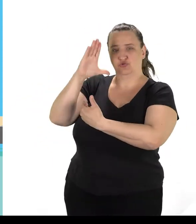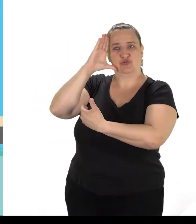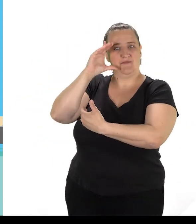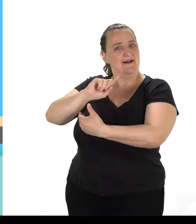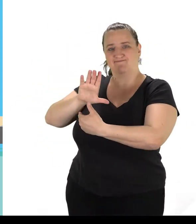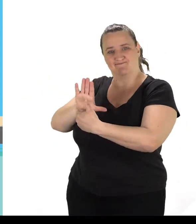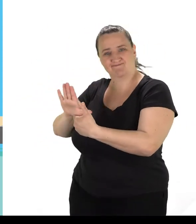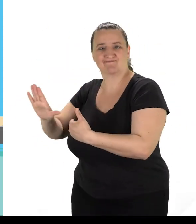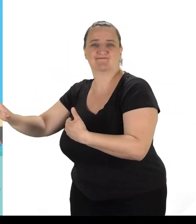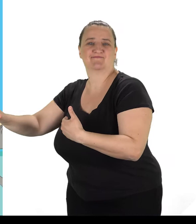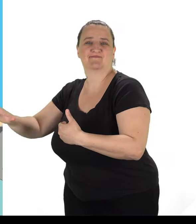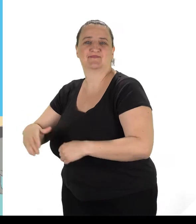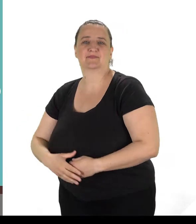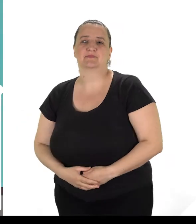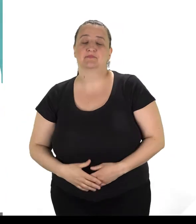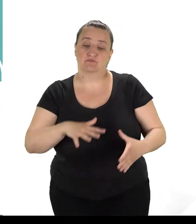chambre.